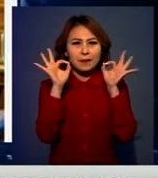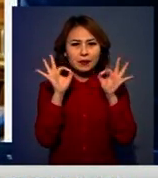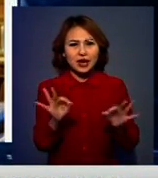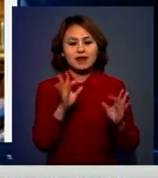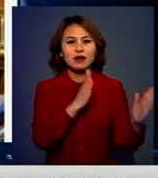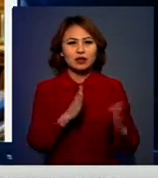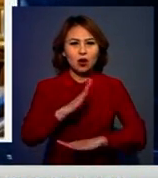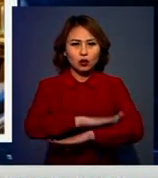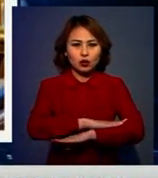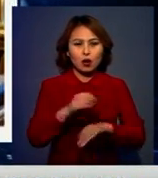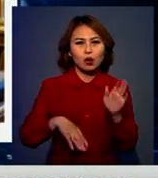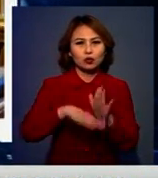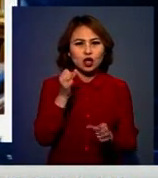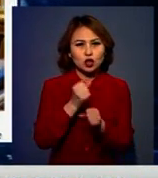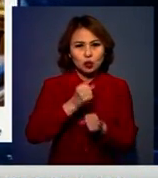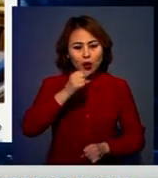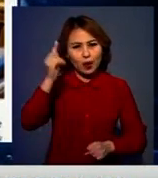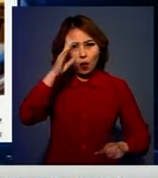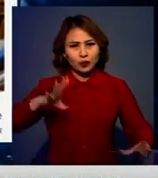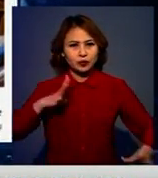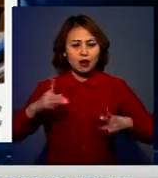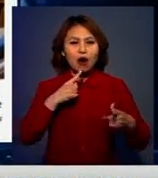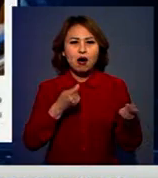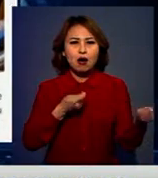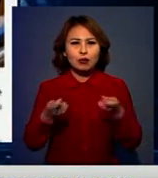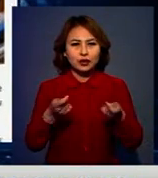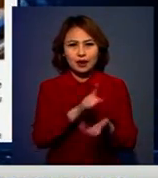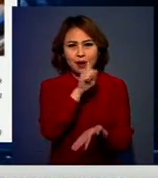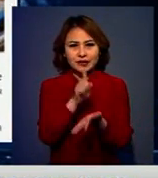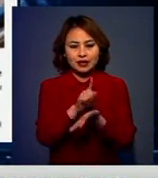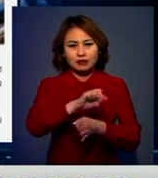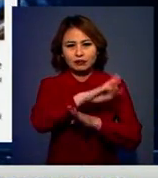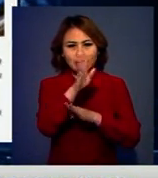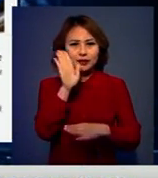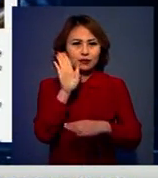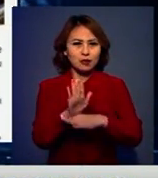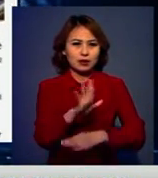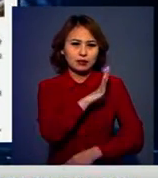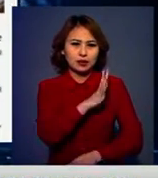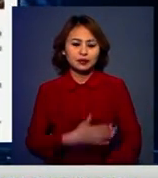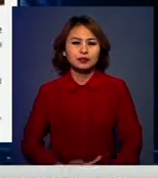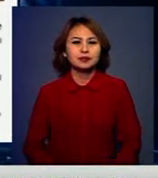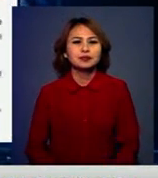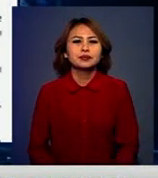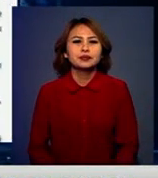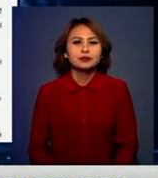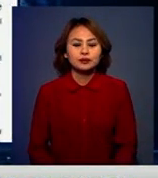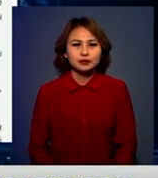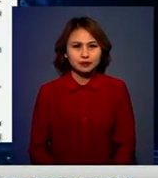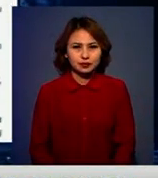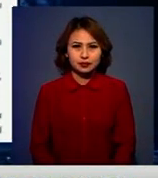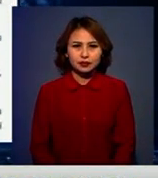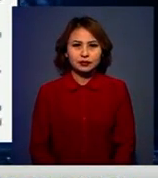деңгейін күшейту, сондай-ақ өтіп жатқан оқу-жаттығу кезінде қауіпсіздікті қамтамасыз ету жөнінде бірқатар тапсырма берді.